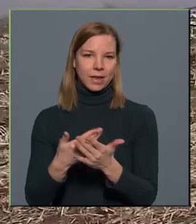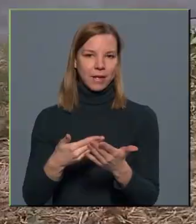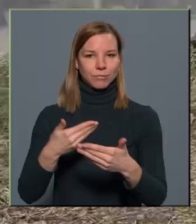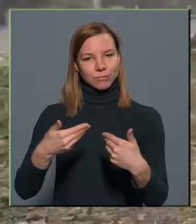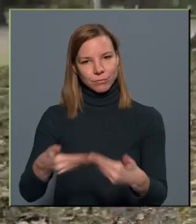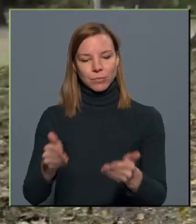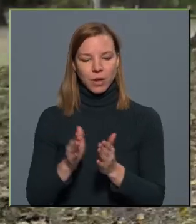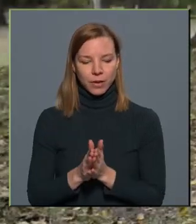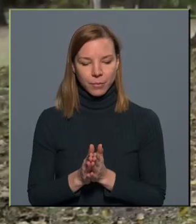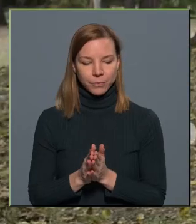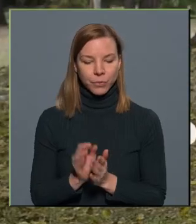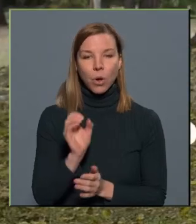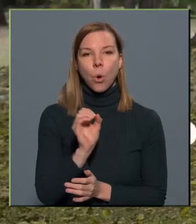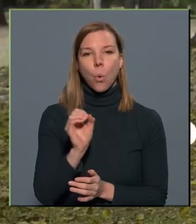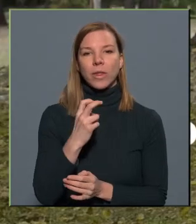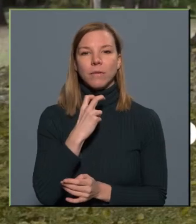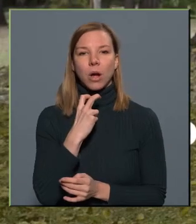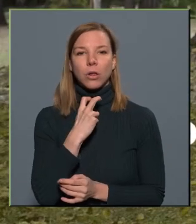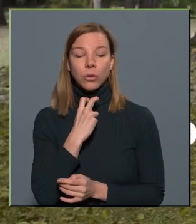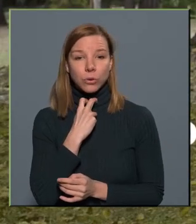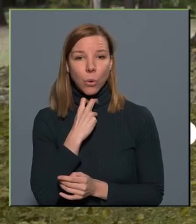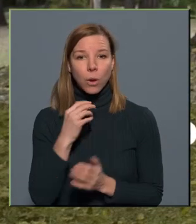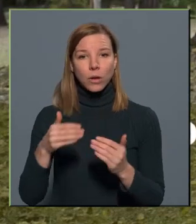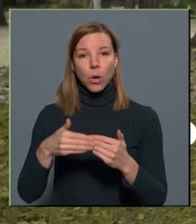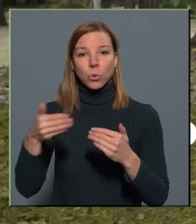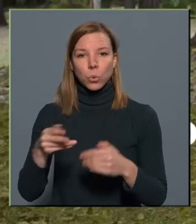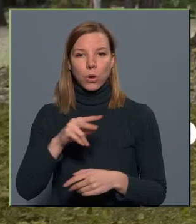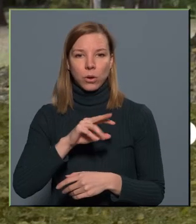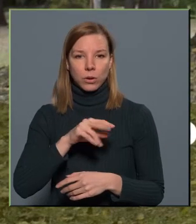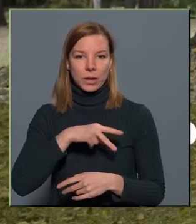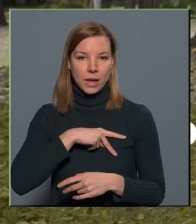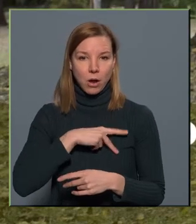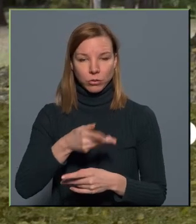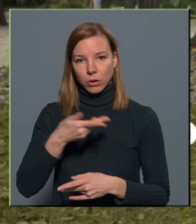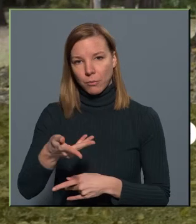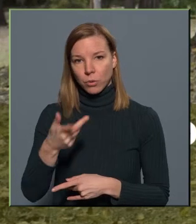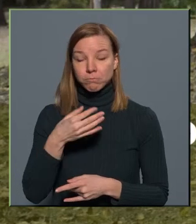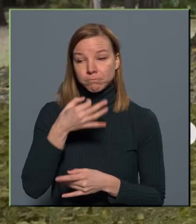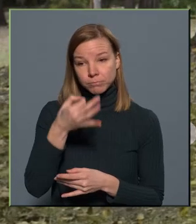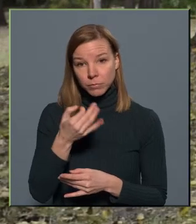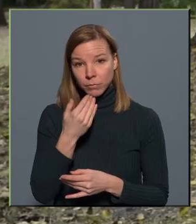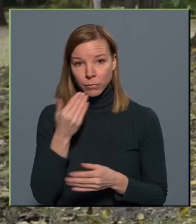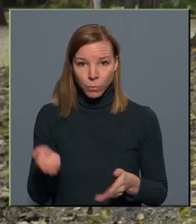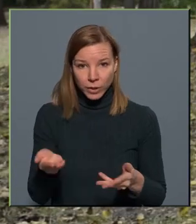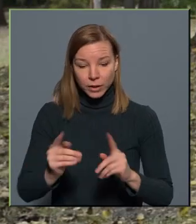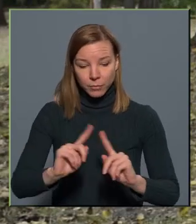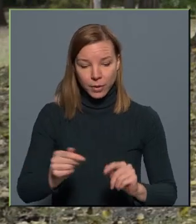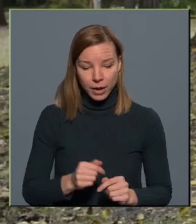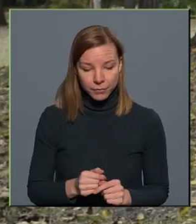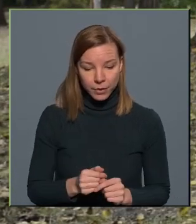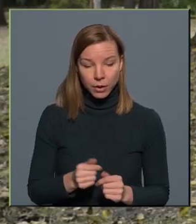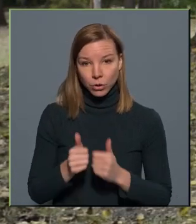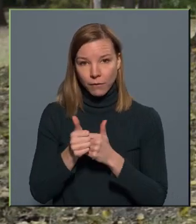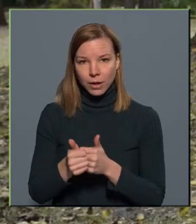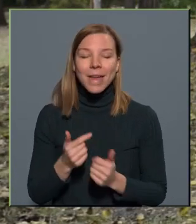az egyik külön díjas volt, megkérdeztem, hogy vajon buzdítana-e másokat is arra, hogy kövessék a példáját. Hát ha nem is engem,